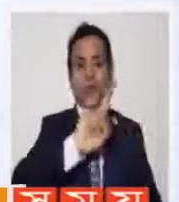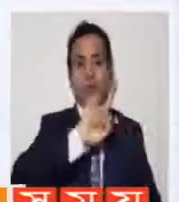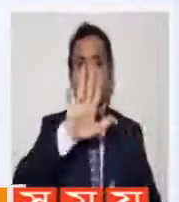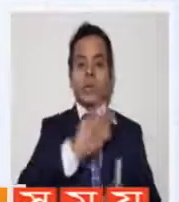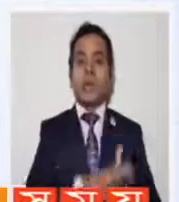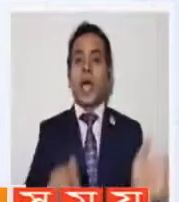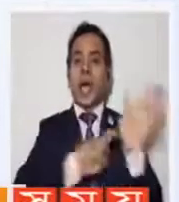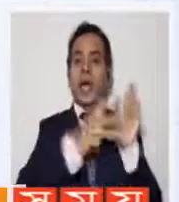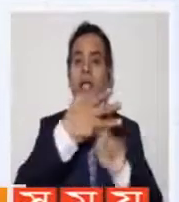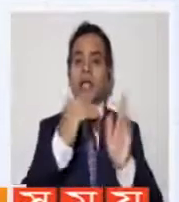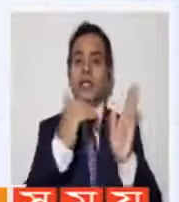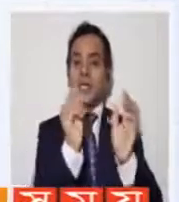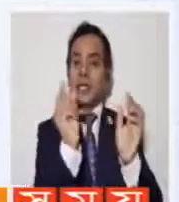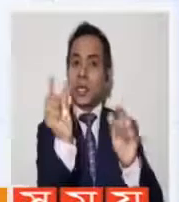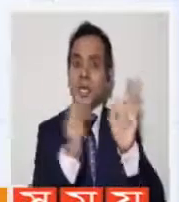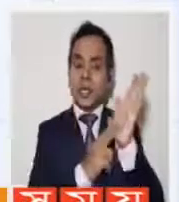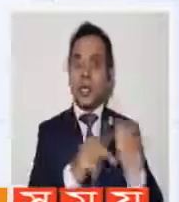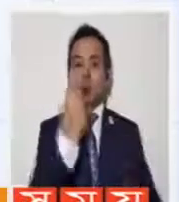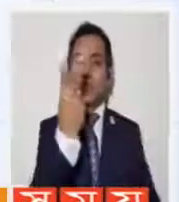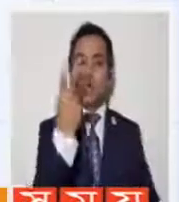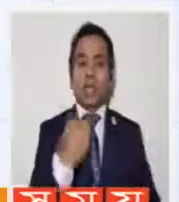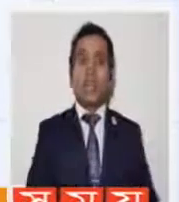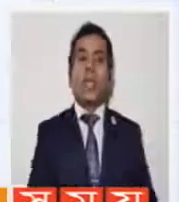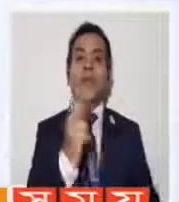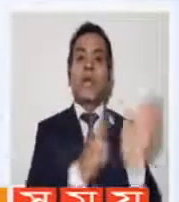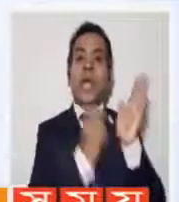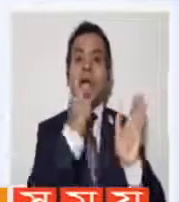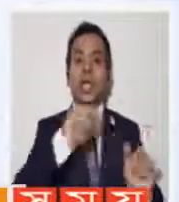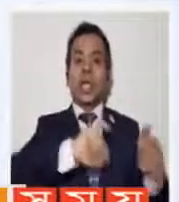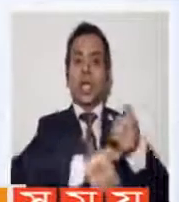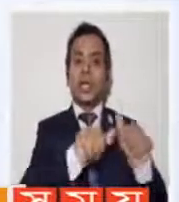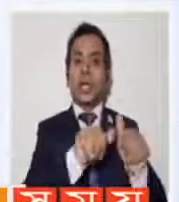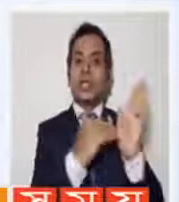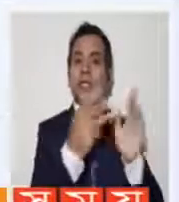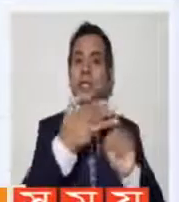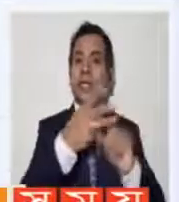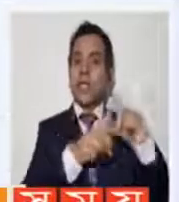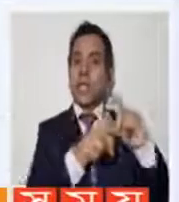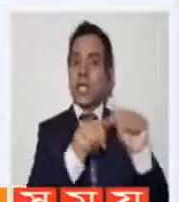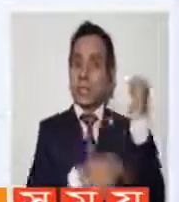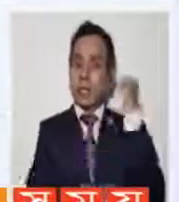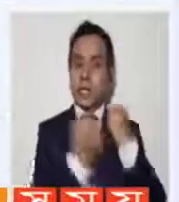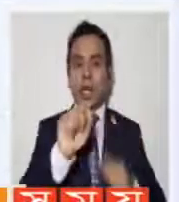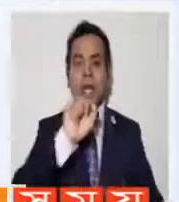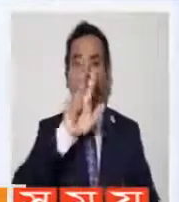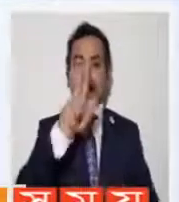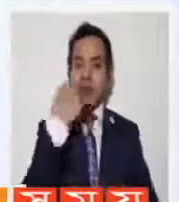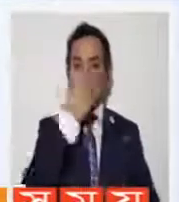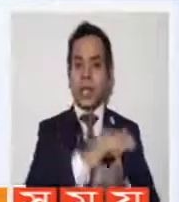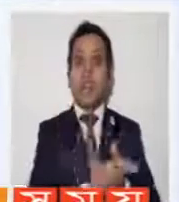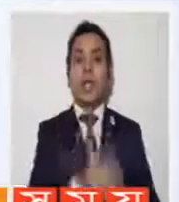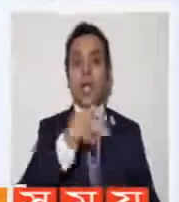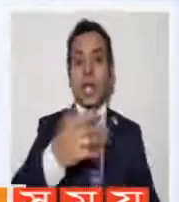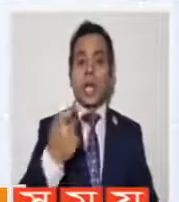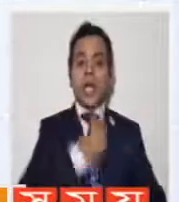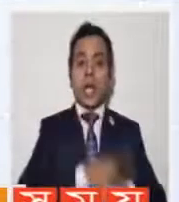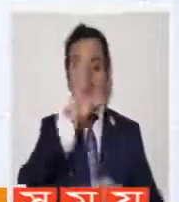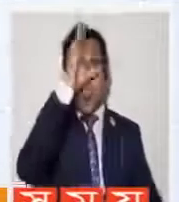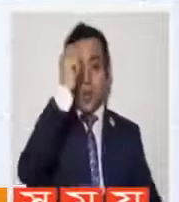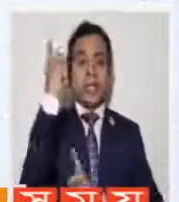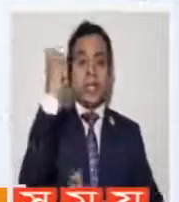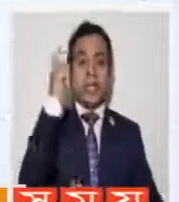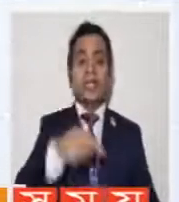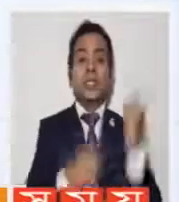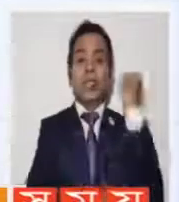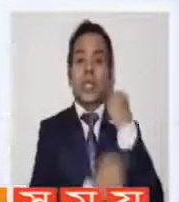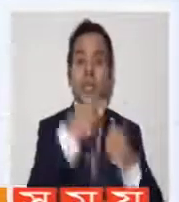সেগুলো থেকে কুইটমত্রী হসপিটাল থেকে 15 জন, কুর্মিটলা হসপিটাল থেকে 15 জন, রিজেন্ট হসপিটাল থেকে দুইজন, সাজেদা